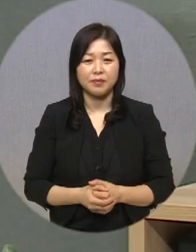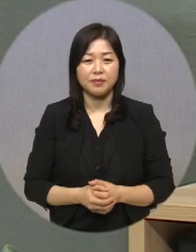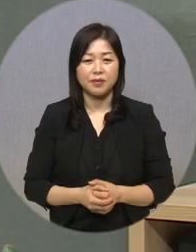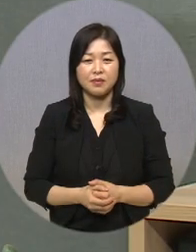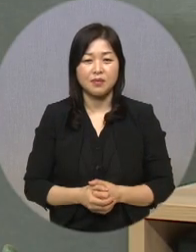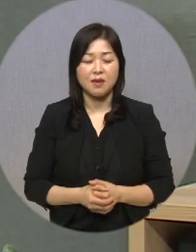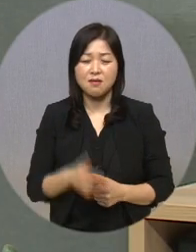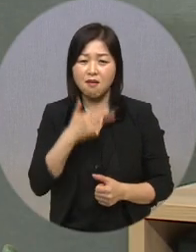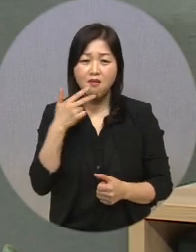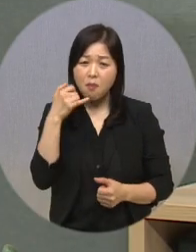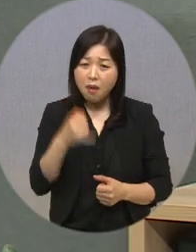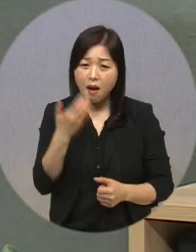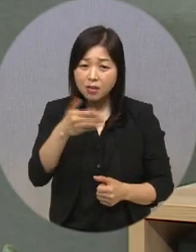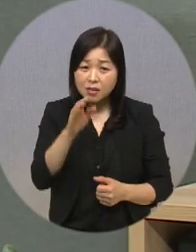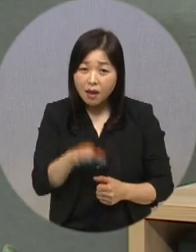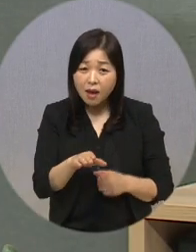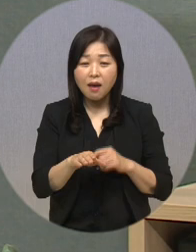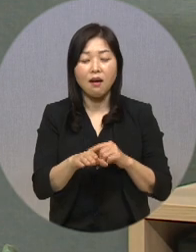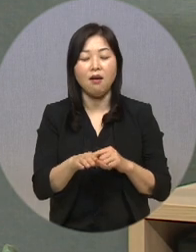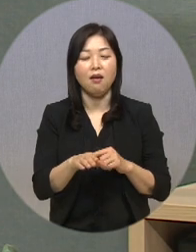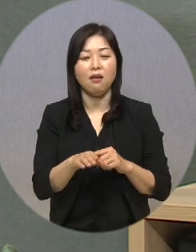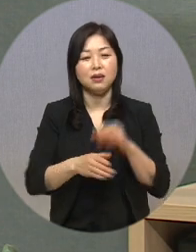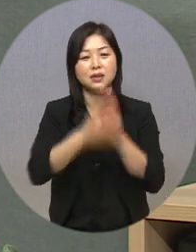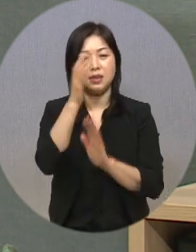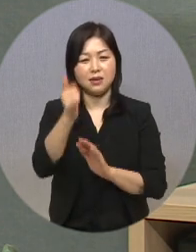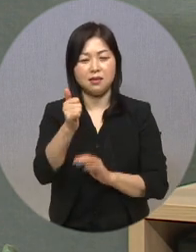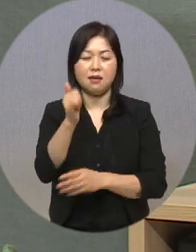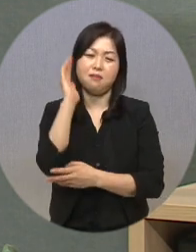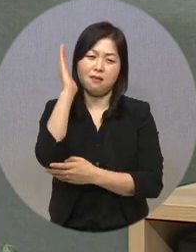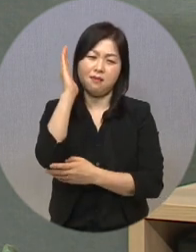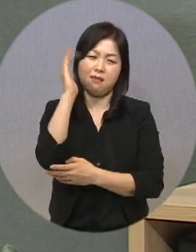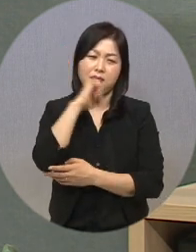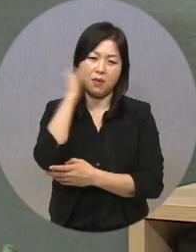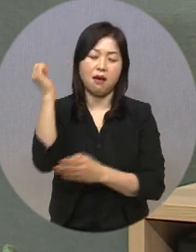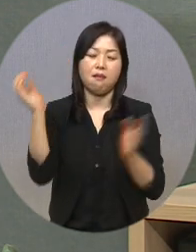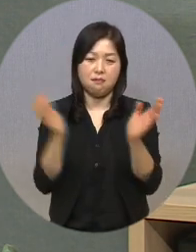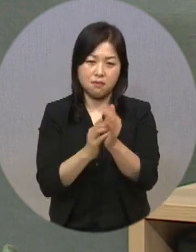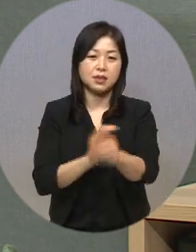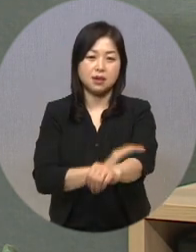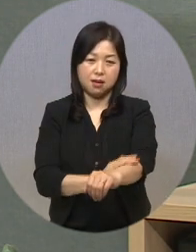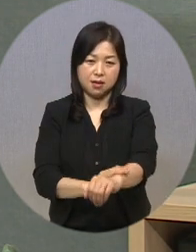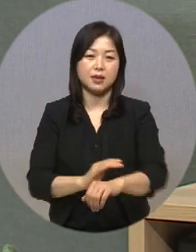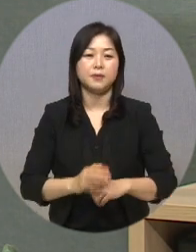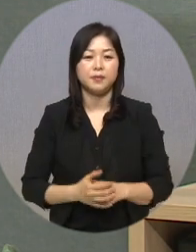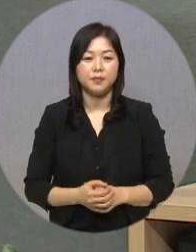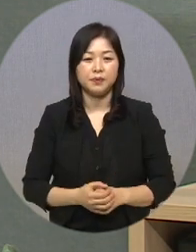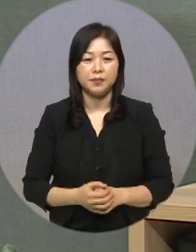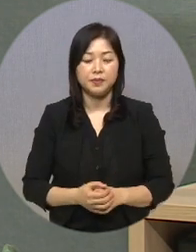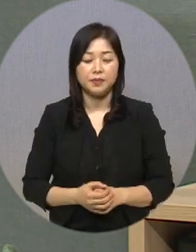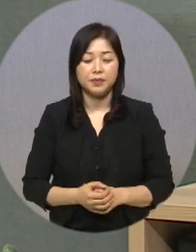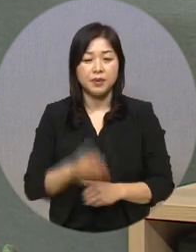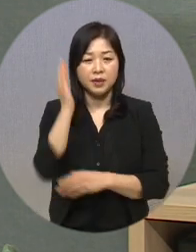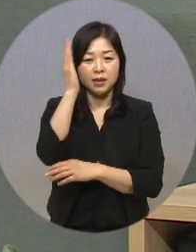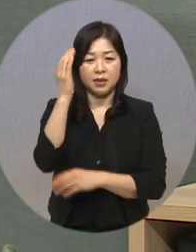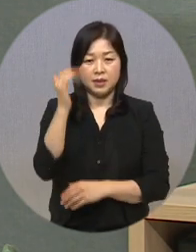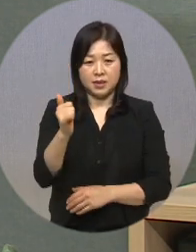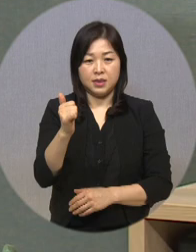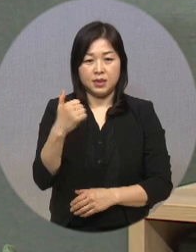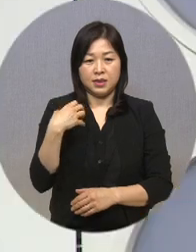영어도 못하시는 경우인데도 시장에 당선이 되시고. 예. 그래서 이제 몇 년이나 시장